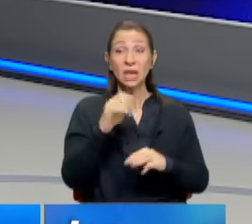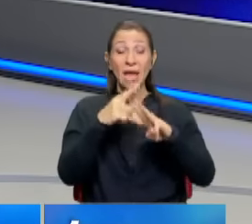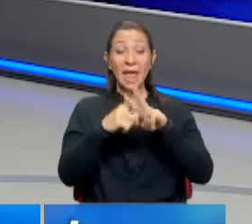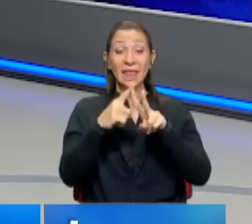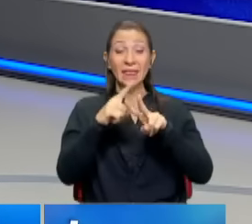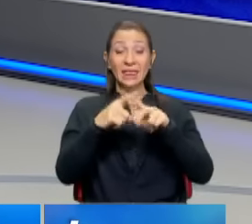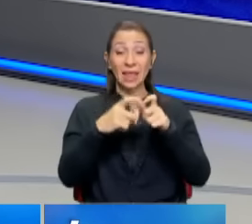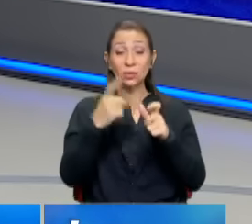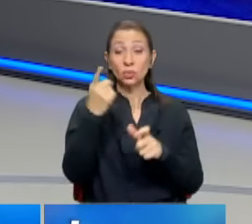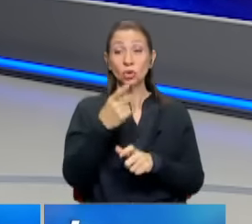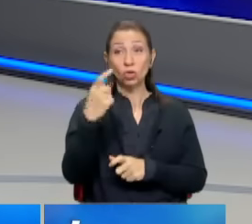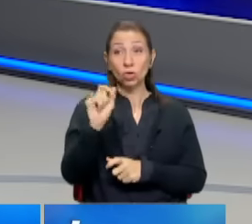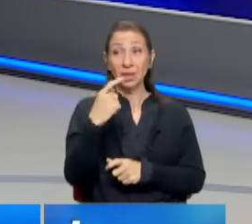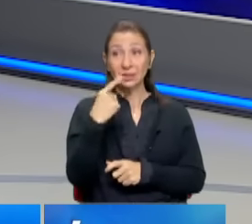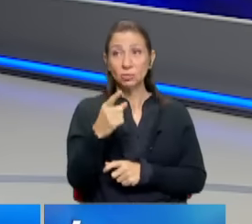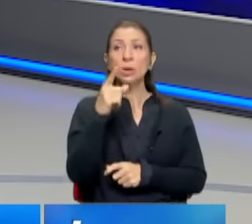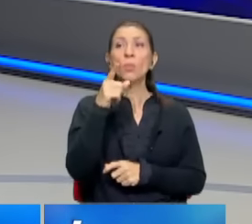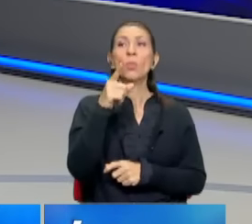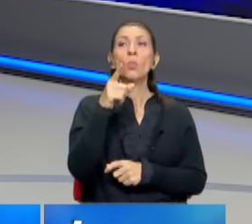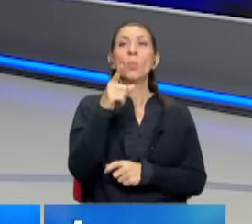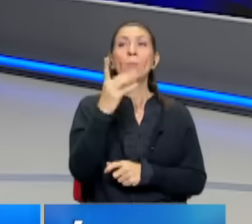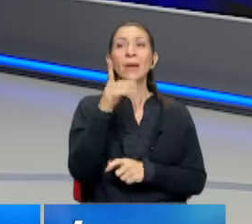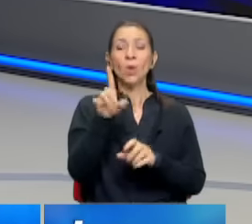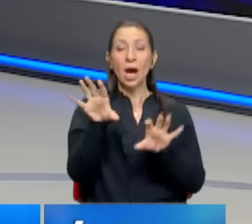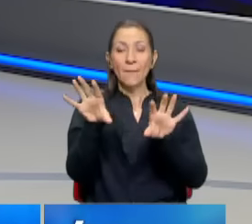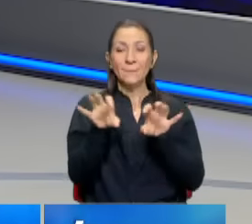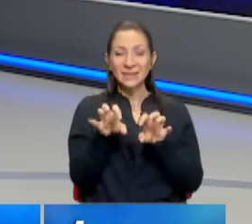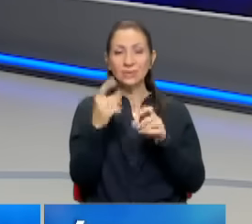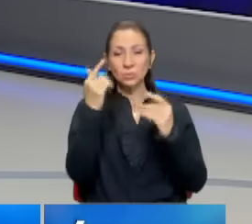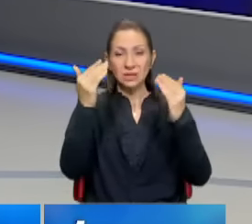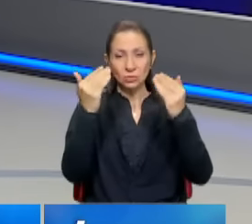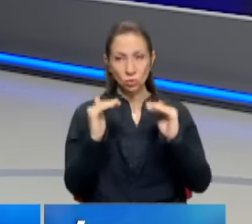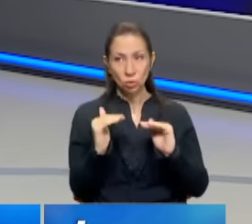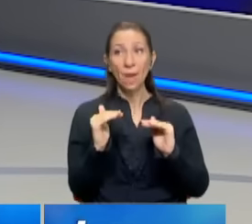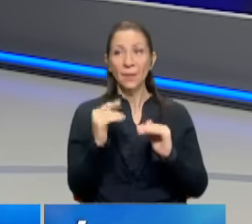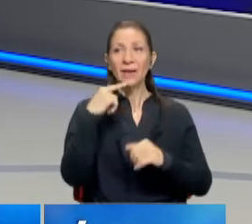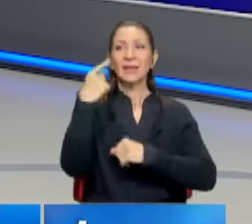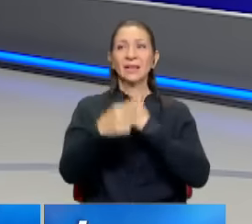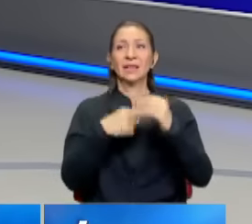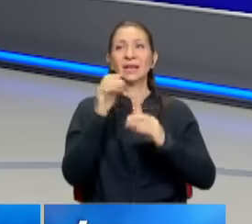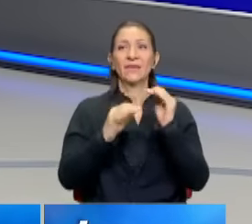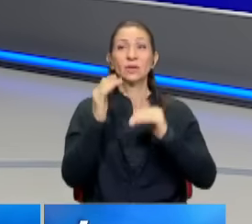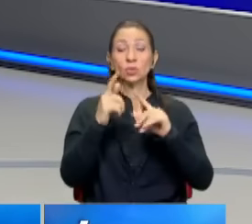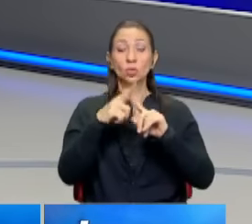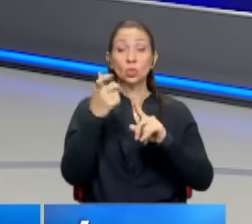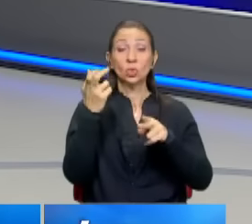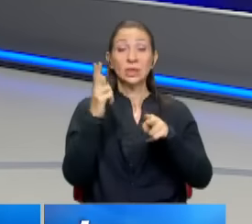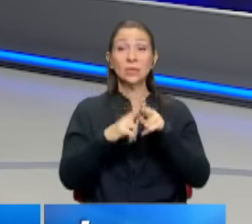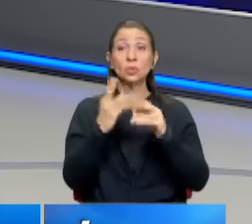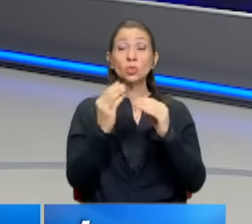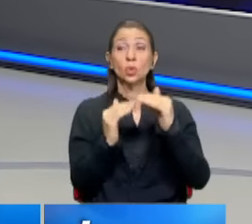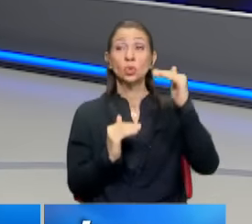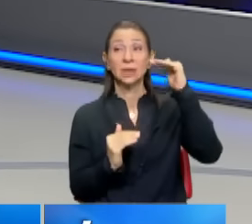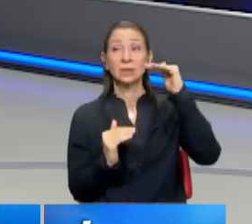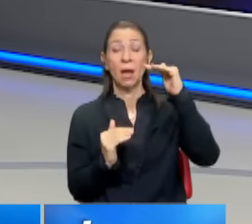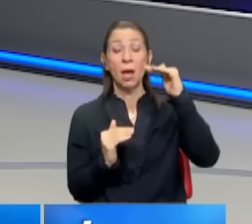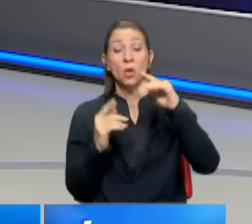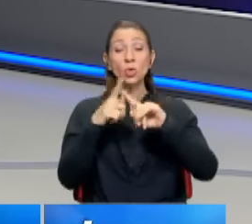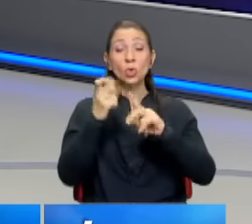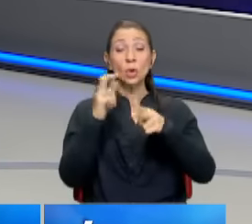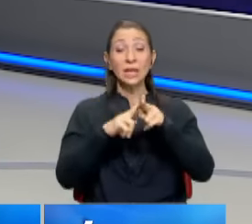son %90 olarak açıklamıştı. Belki bu baz etkisiyle biraz düşebilir ama yıllık enflasyon TÜİK'in çok çok üzerinde. TÜİK en son